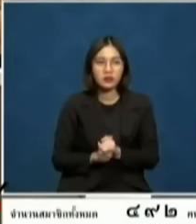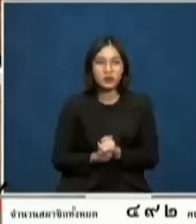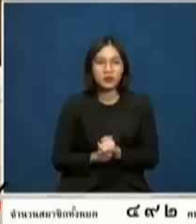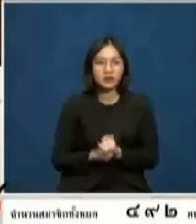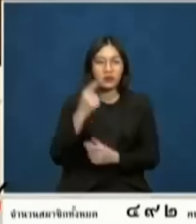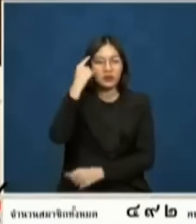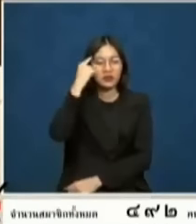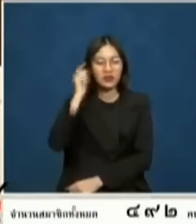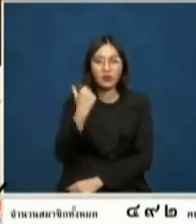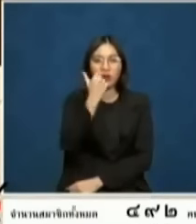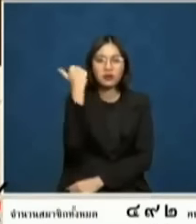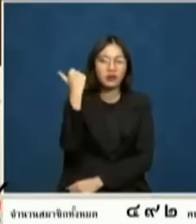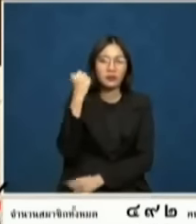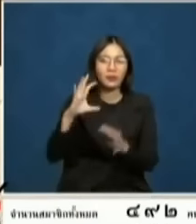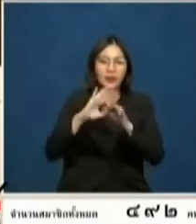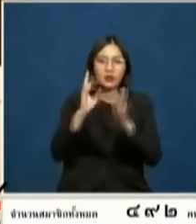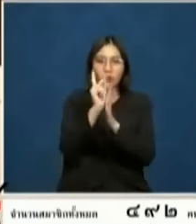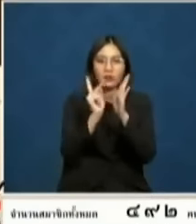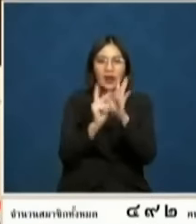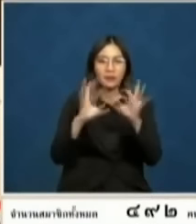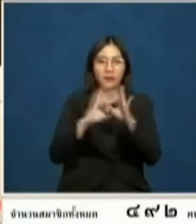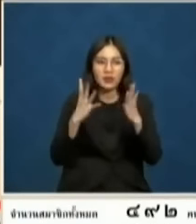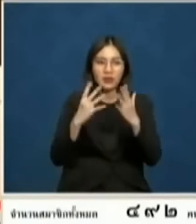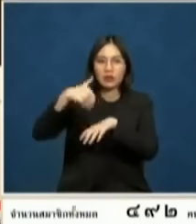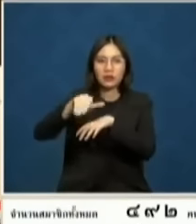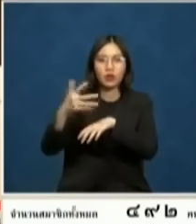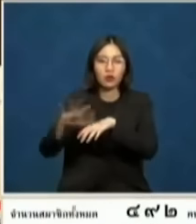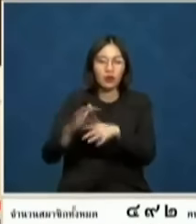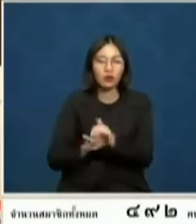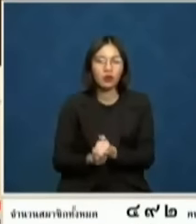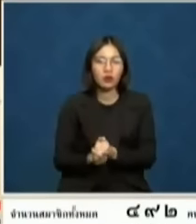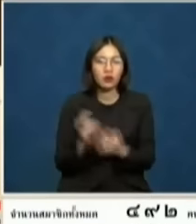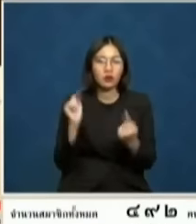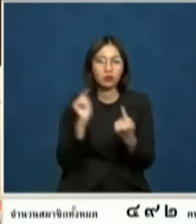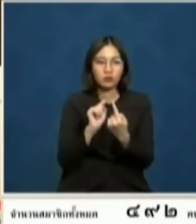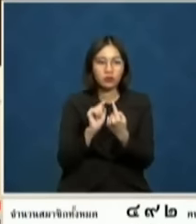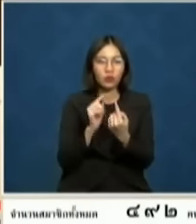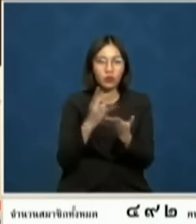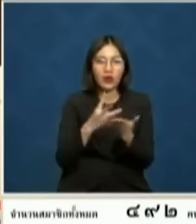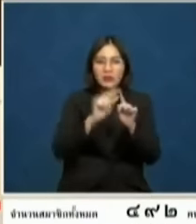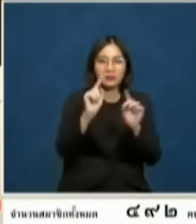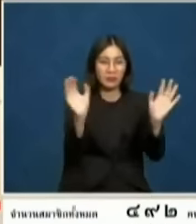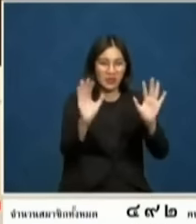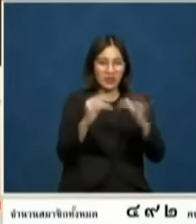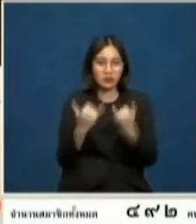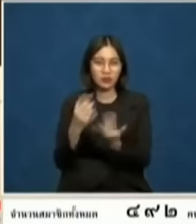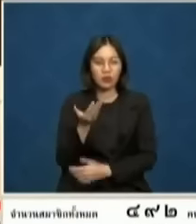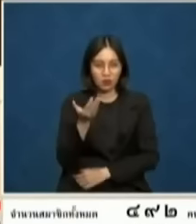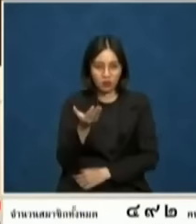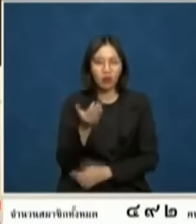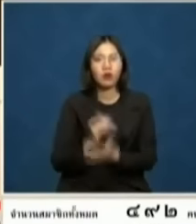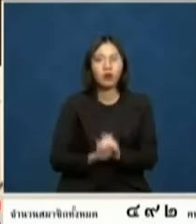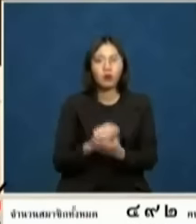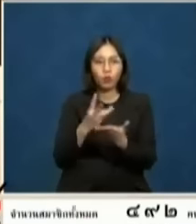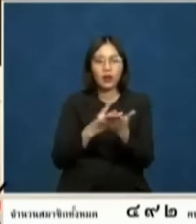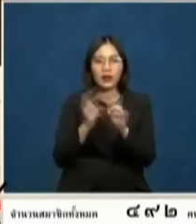าย จริงๆอีกสเต็ปหนึ่งเนี่ยท่านประธานจะยืนขึ้นเพราะว่าถ้าประธานยืนทุกคนต้องนั่งนี่ท่านอ